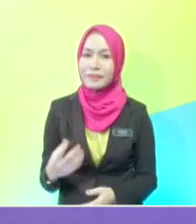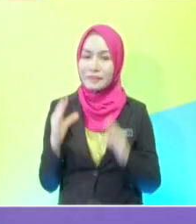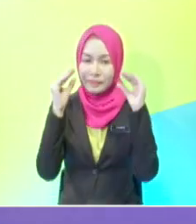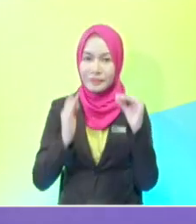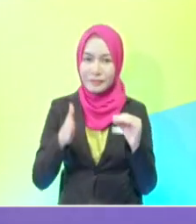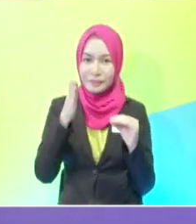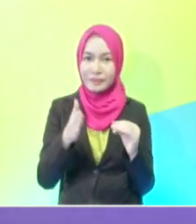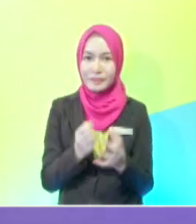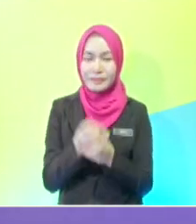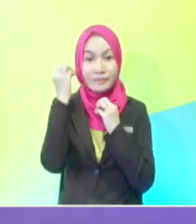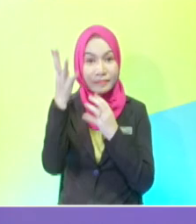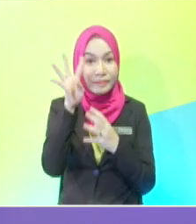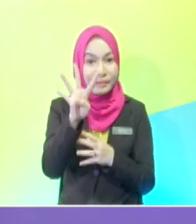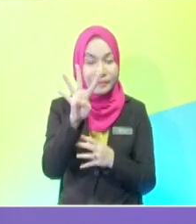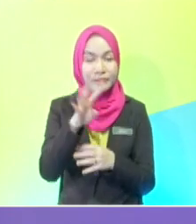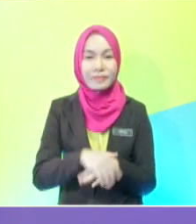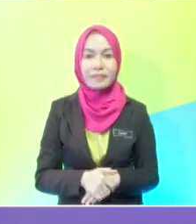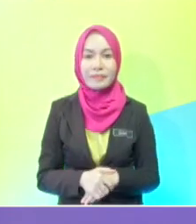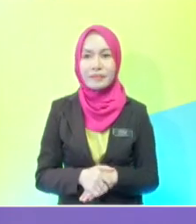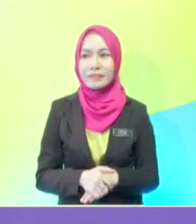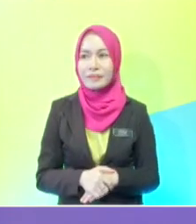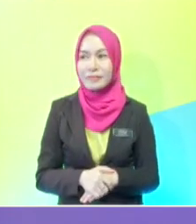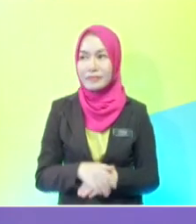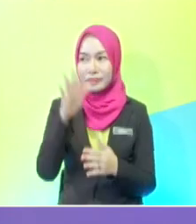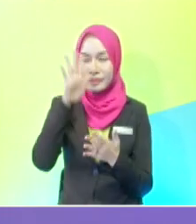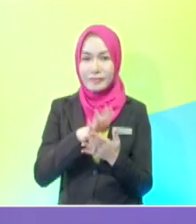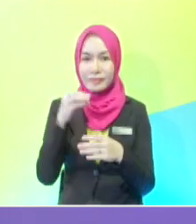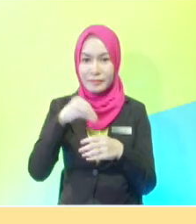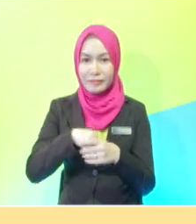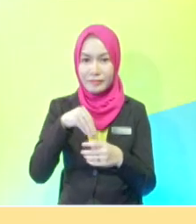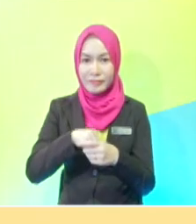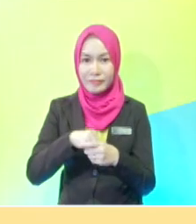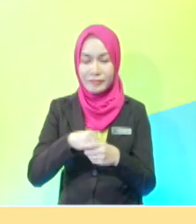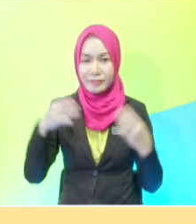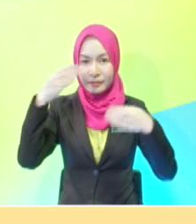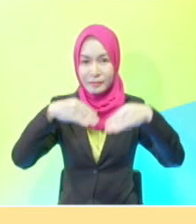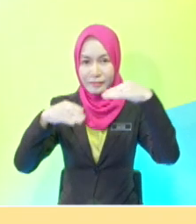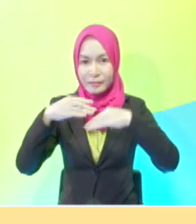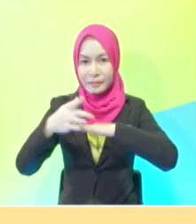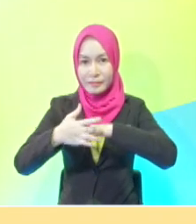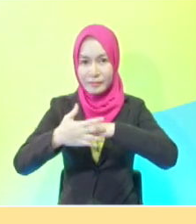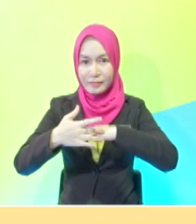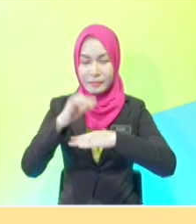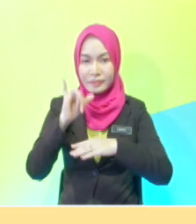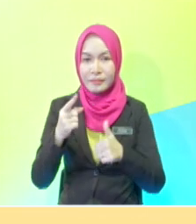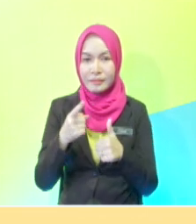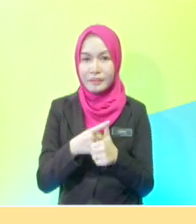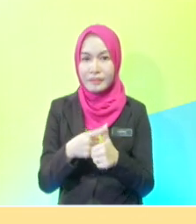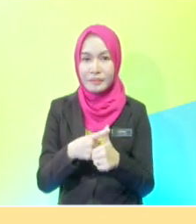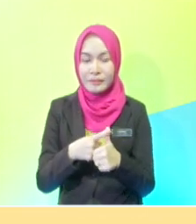4 aplikasi dalam bioteknologi yang pertama kita mulaikan dengan terapi gen Oke